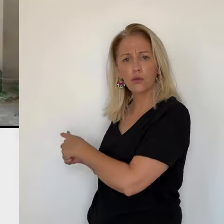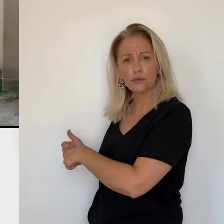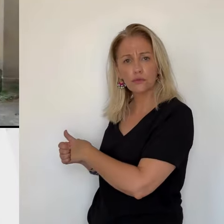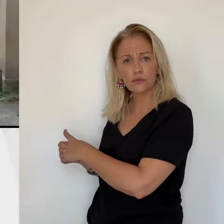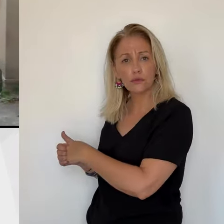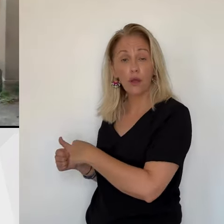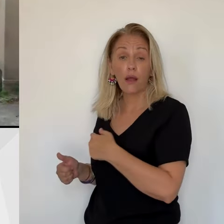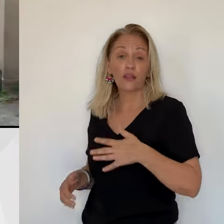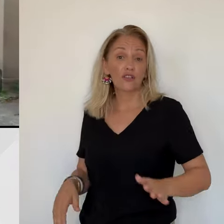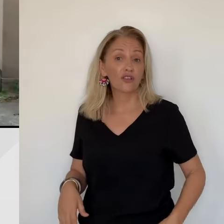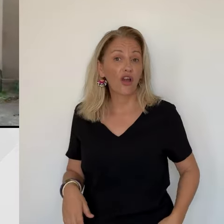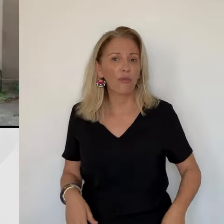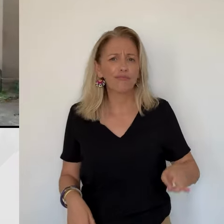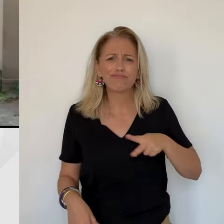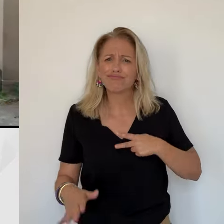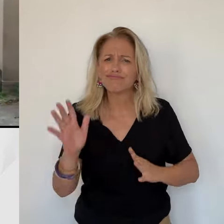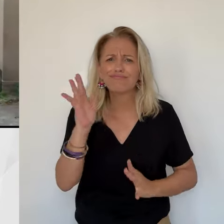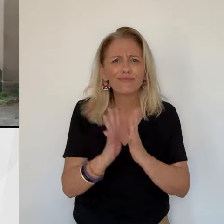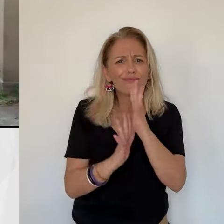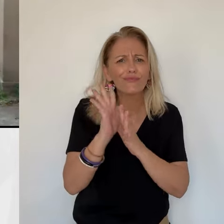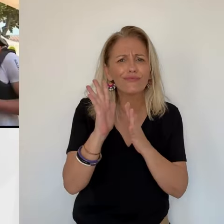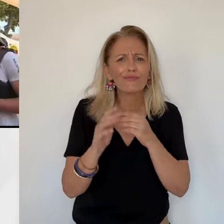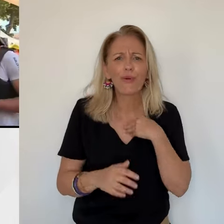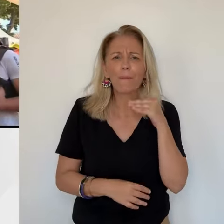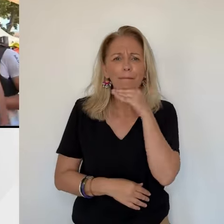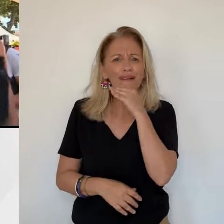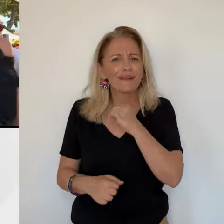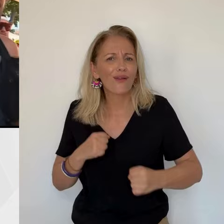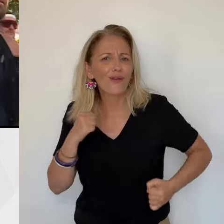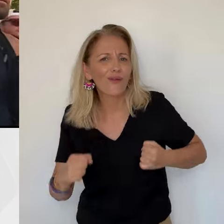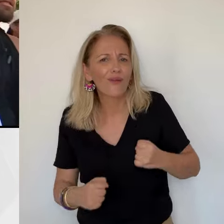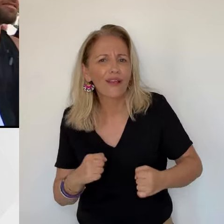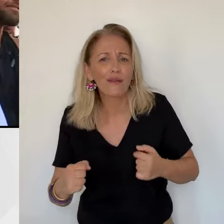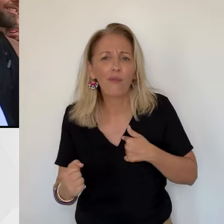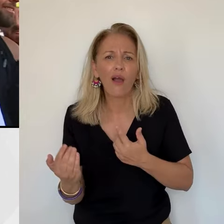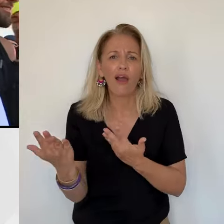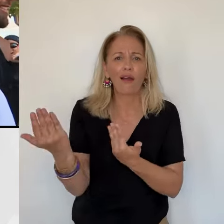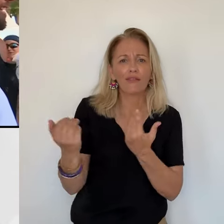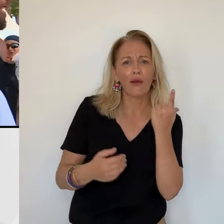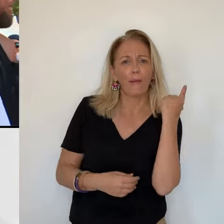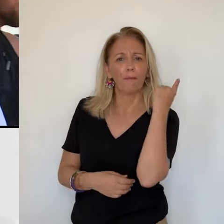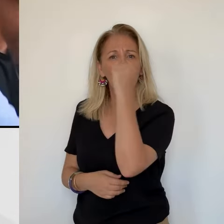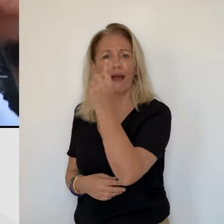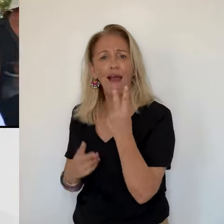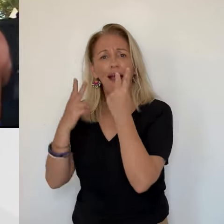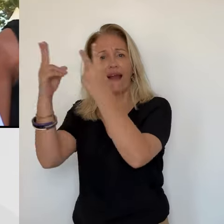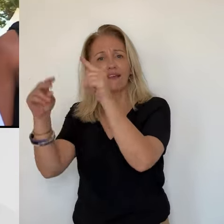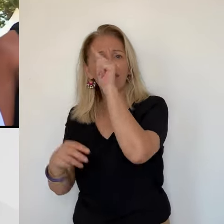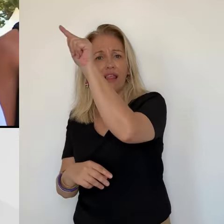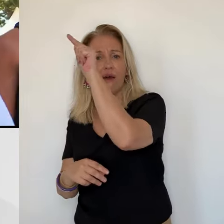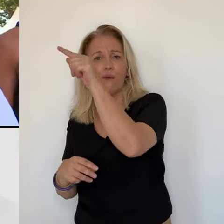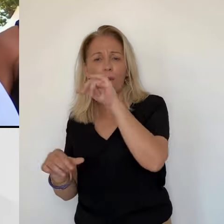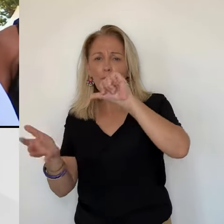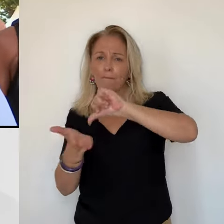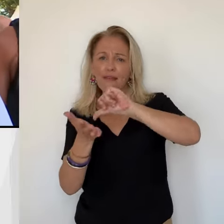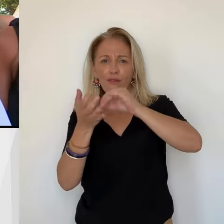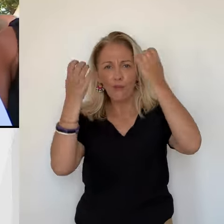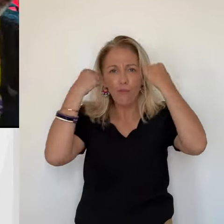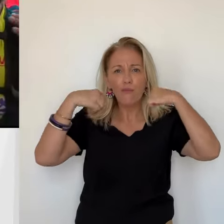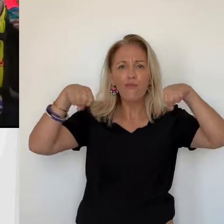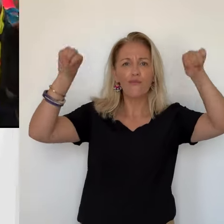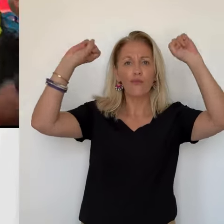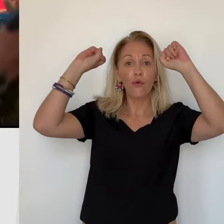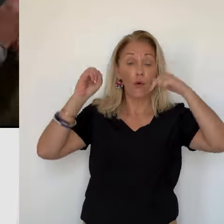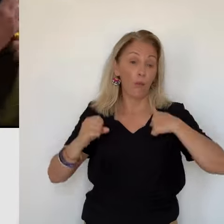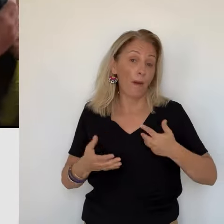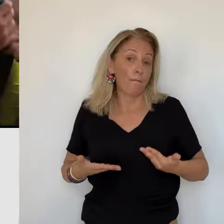200 coureurs de la course de l'Orient. J'ai les jambes en feu, j'attends que ça pour partir et être là-haut au milieu des mouflons. Un petit peu